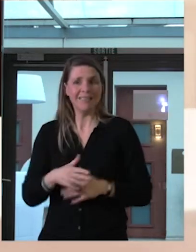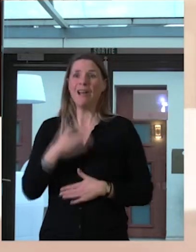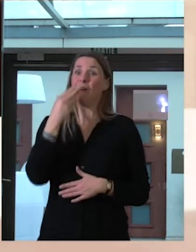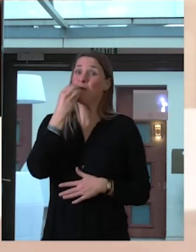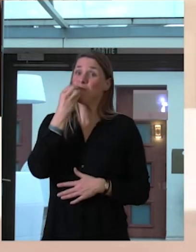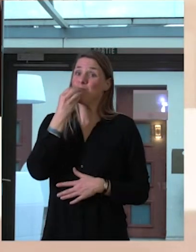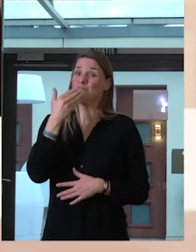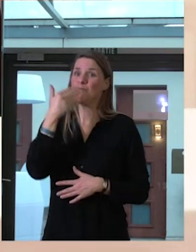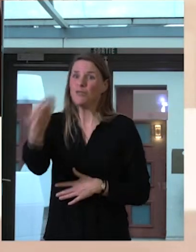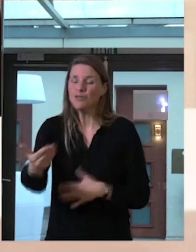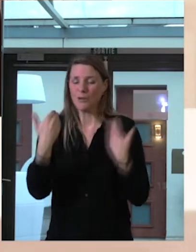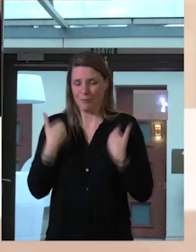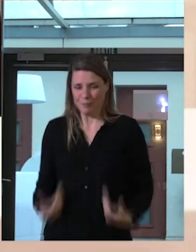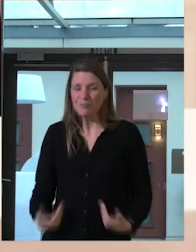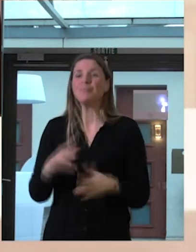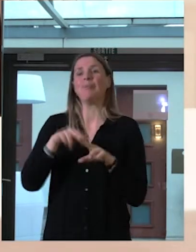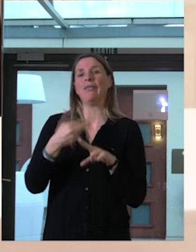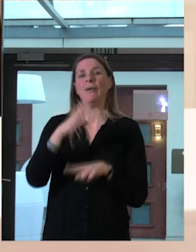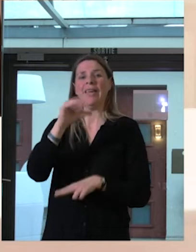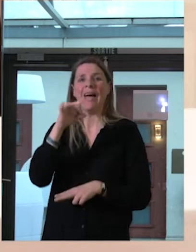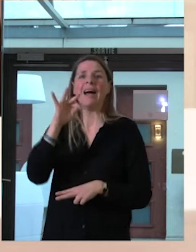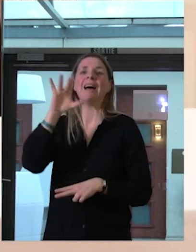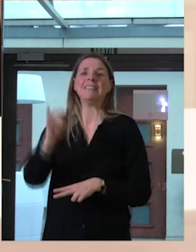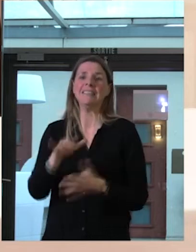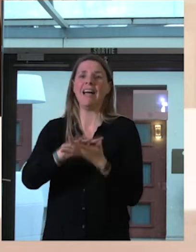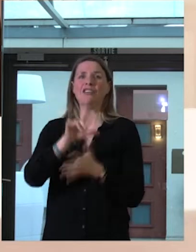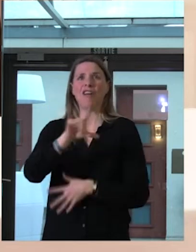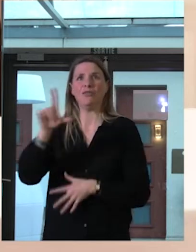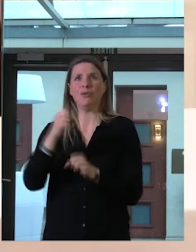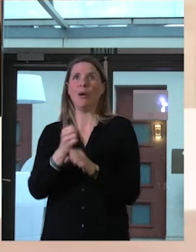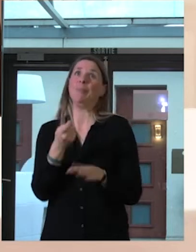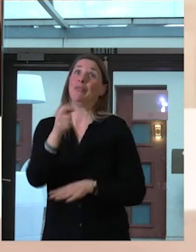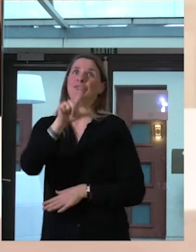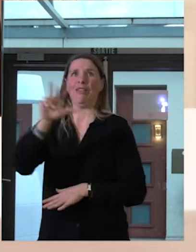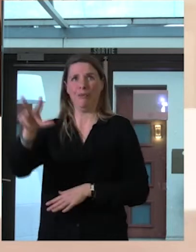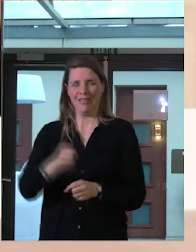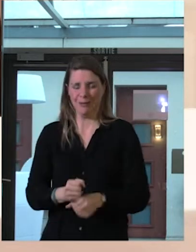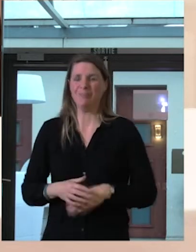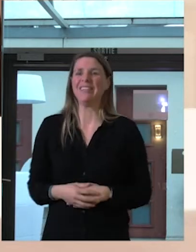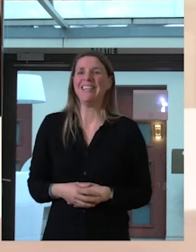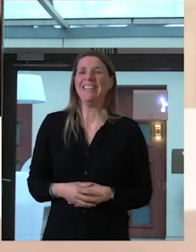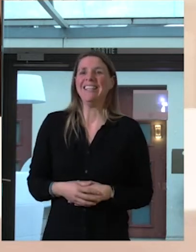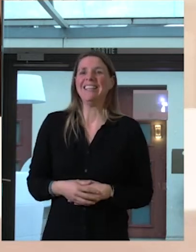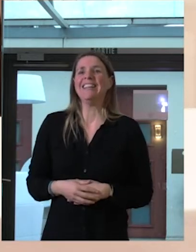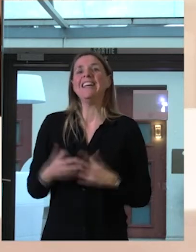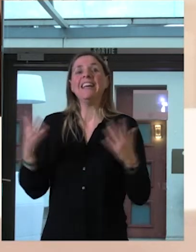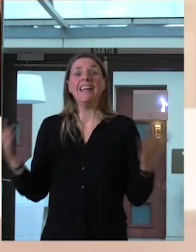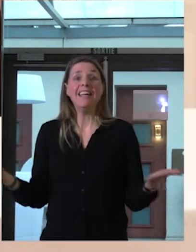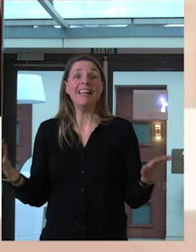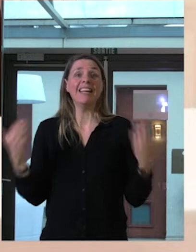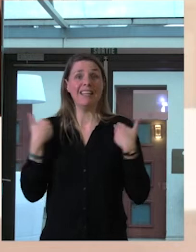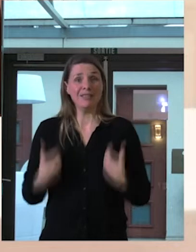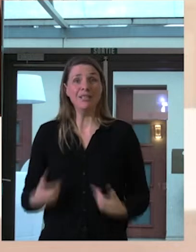Bonjour, donc, je m'appelle Cathy, j'ai 22 ans, bientôt 23, Et je